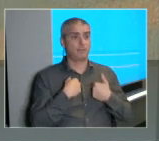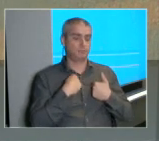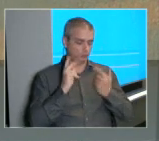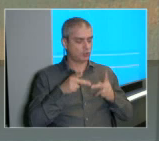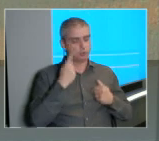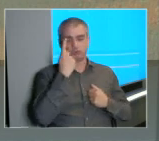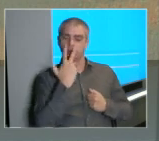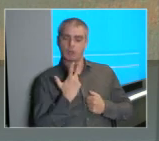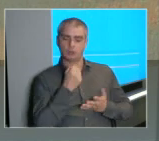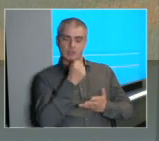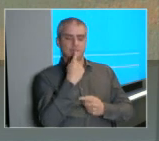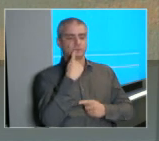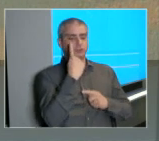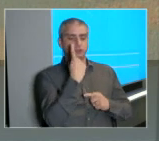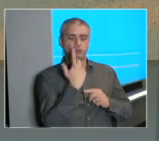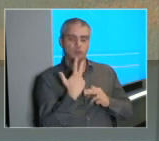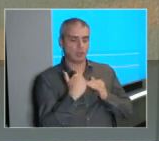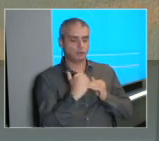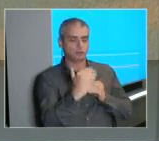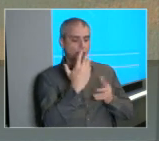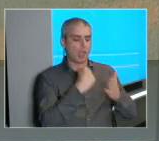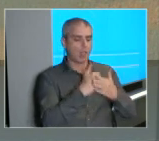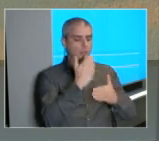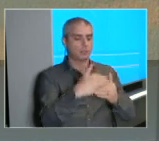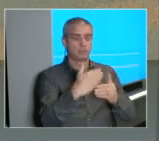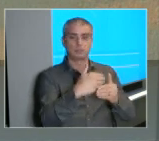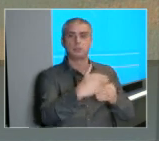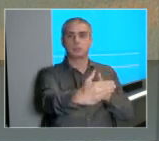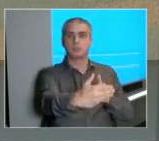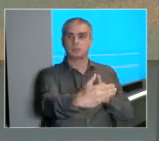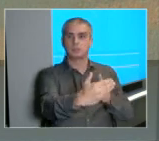יש לנו שליש תקציב לשליש שנה עד סוף דצמבר.